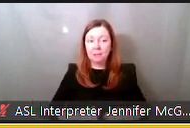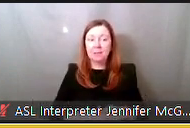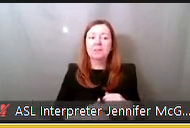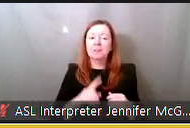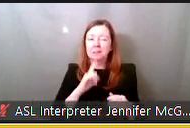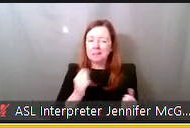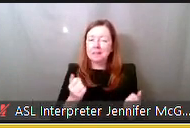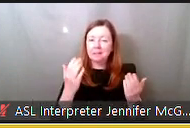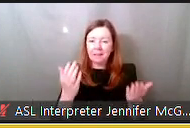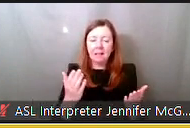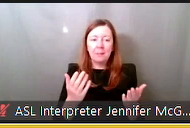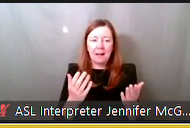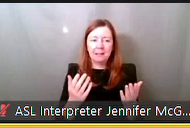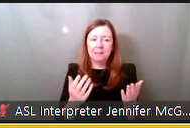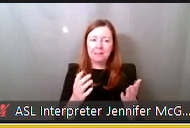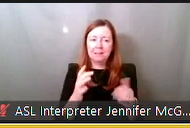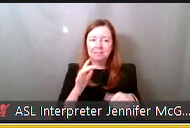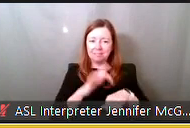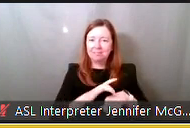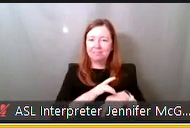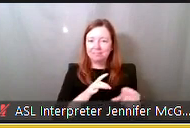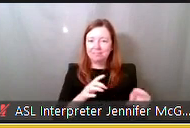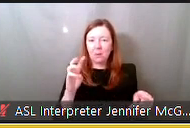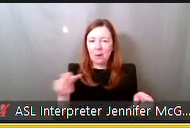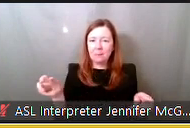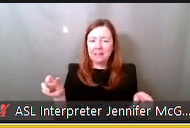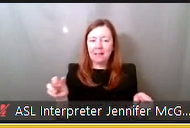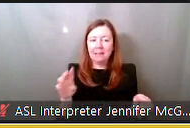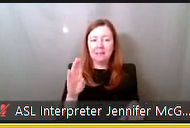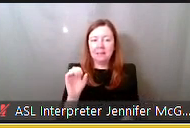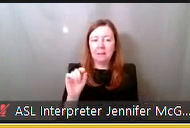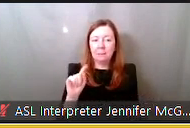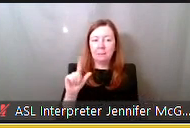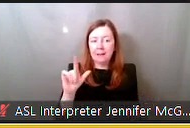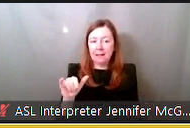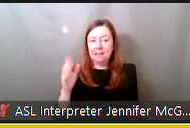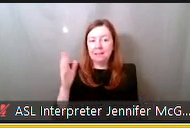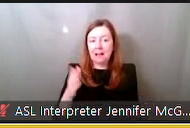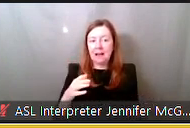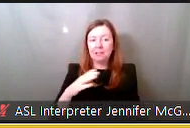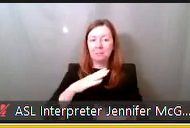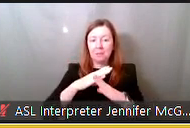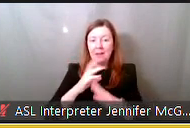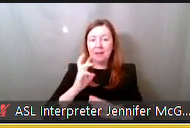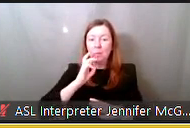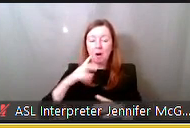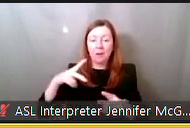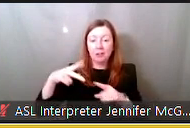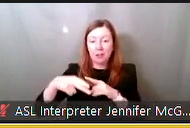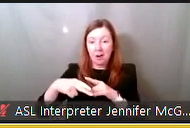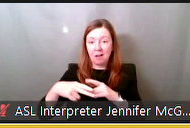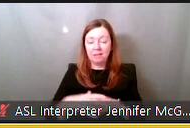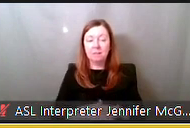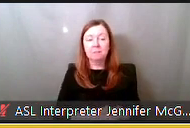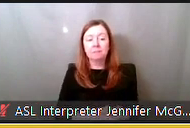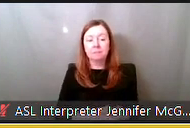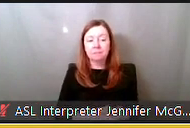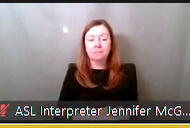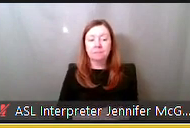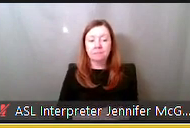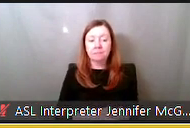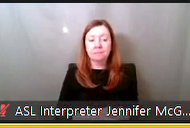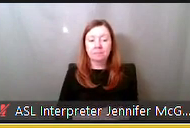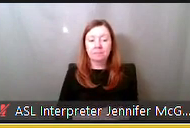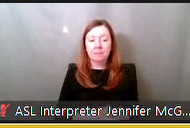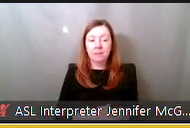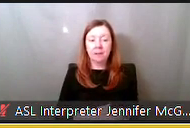那这个是在这个项目是如果是在符合条件的情况下大家可以来看是不是符